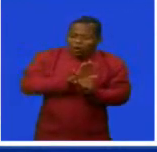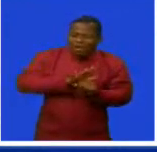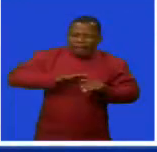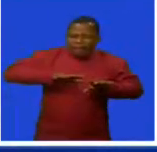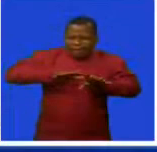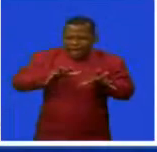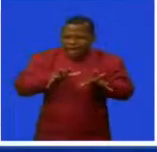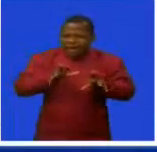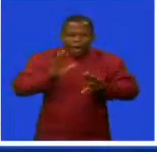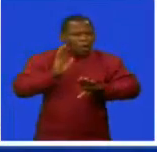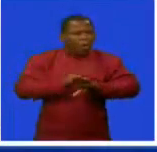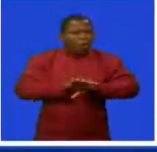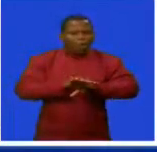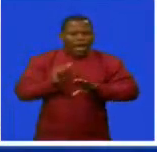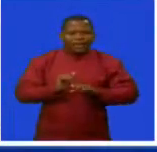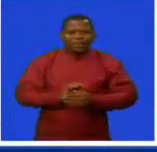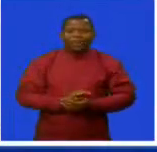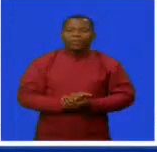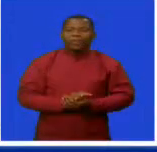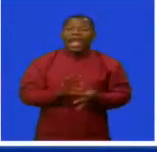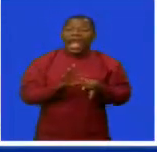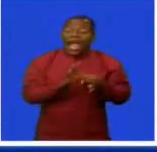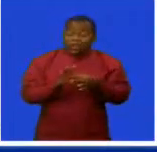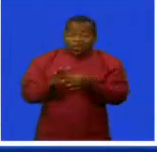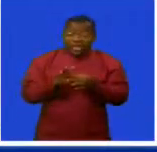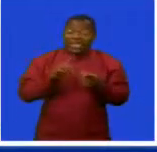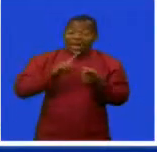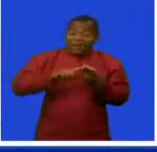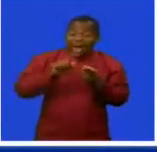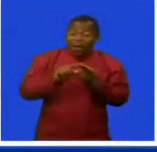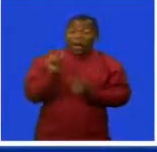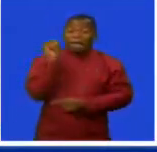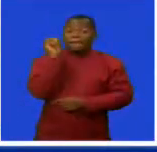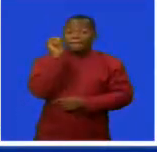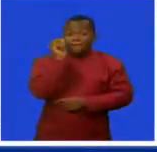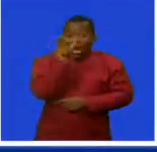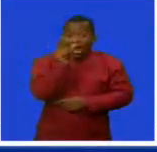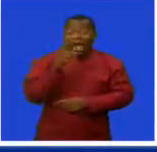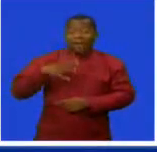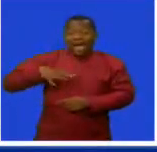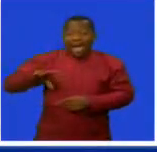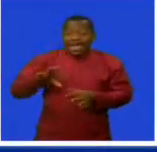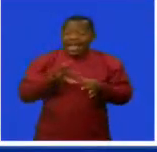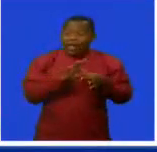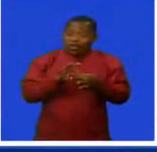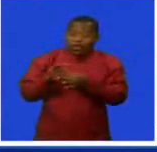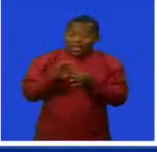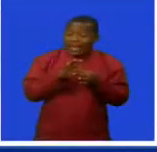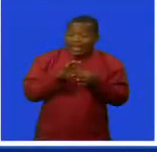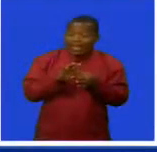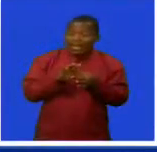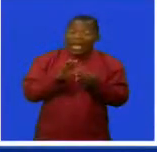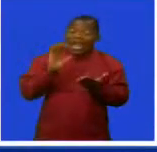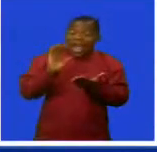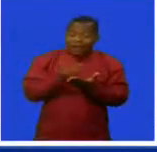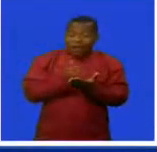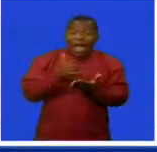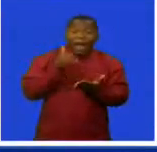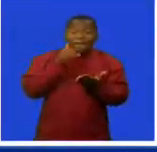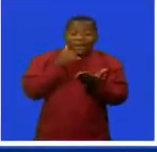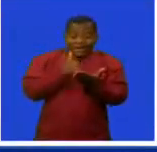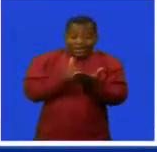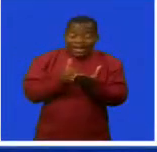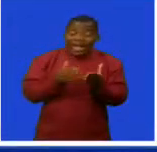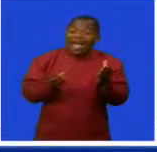Inhlangano lidlalisa umdlalo wemadatsi kuyaba ingcenye-ke tinhlangano-ke letathula-ke imvumo kuhulumente evikini leliphelile kuthi ingachubeka-ke nemidlalo yayo